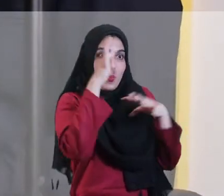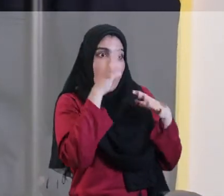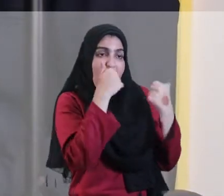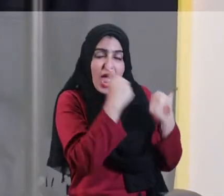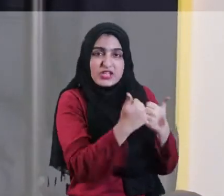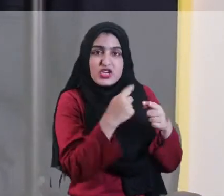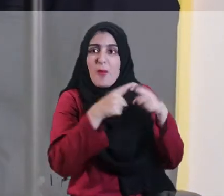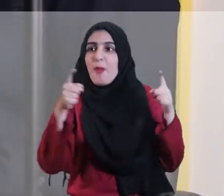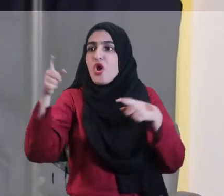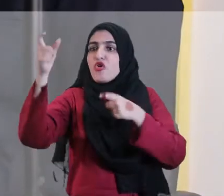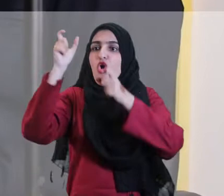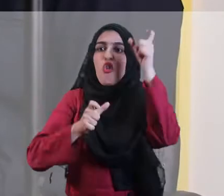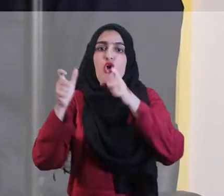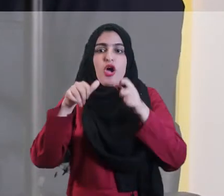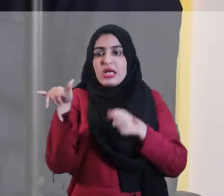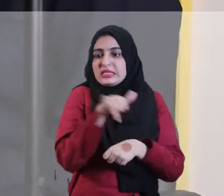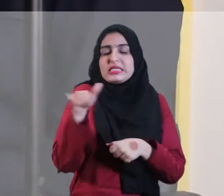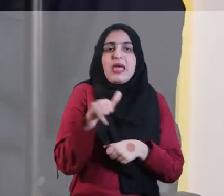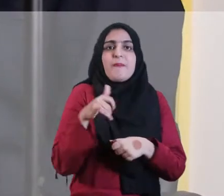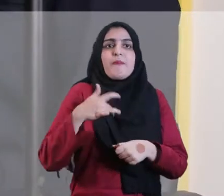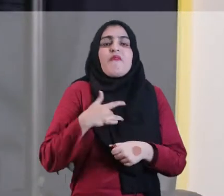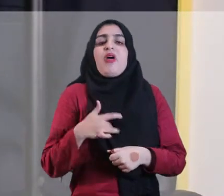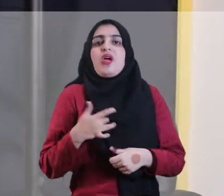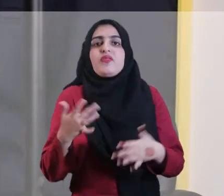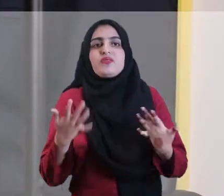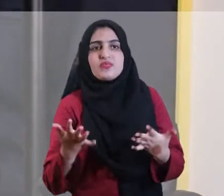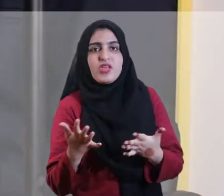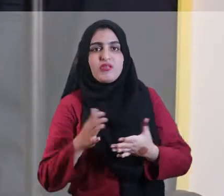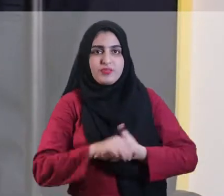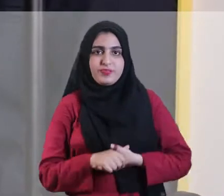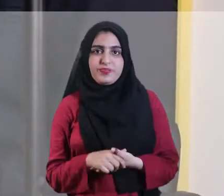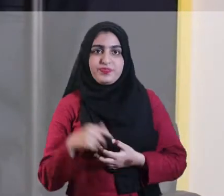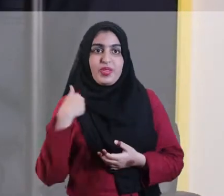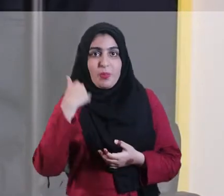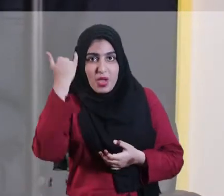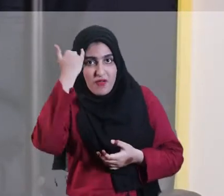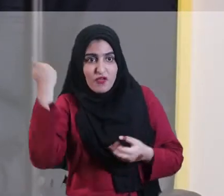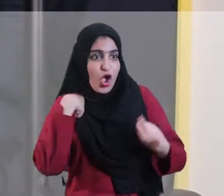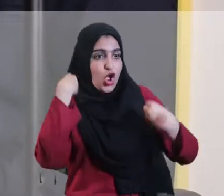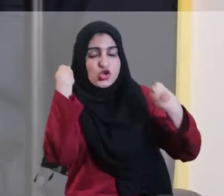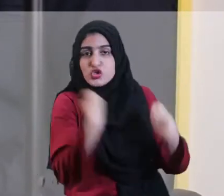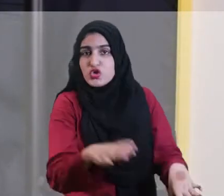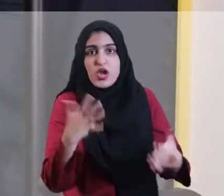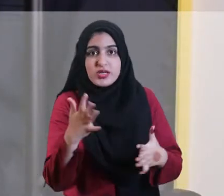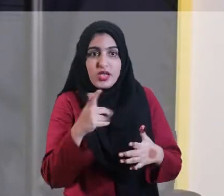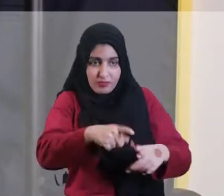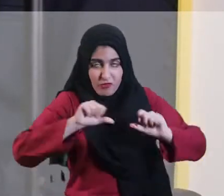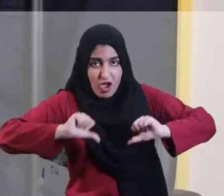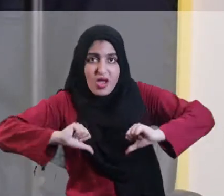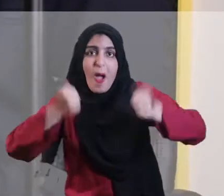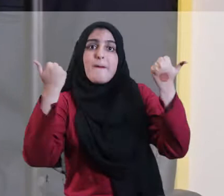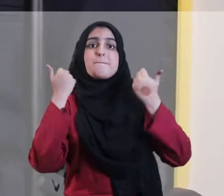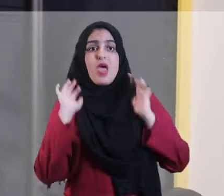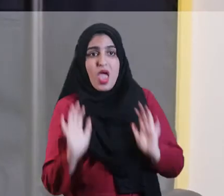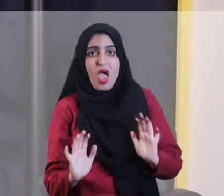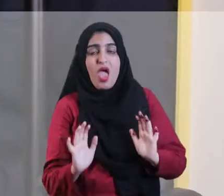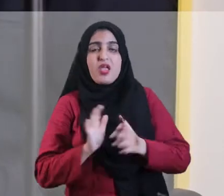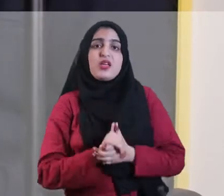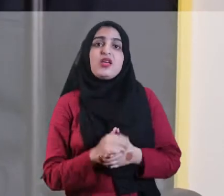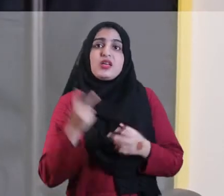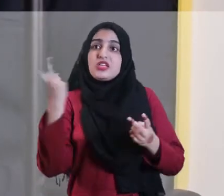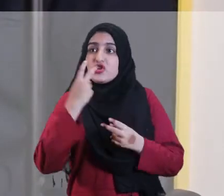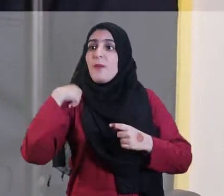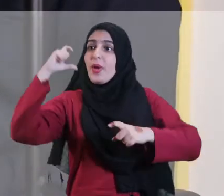उस लेवल पर इस चैनल पर हम जा रहे थे विज्ञापन दिया एलियनों स्टिल फील इट्स पॉसिबल के हमें कोई